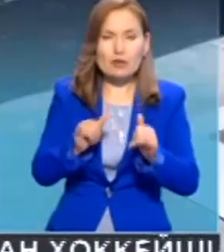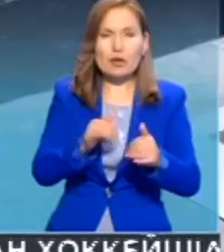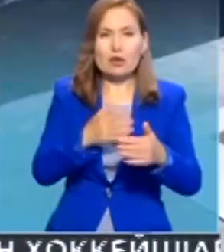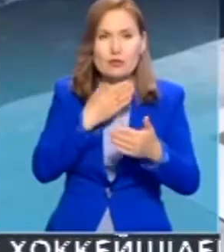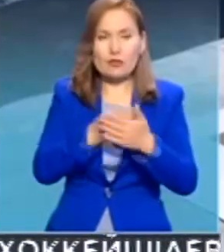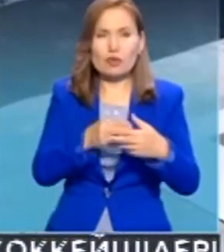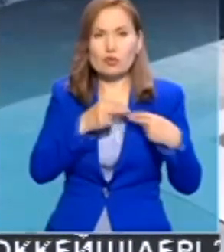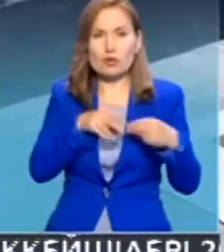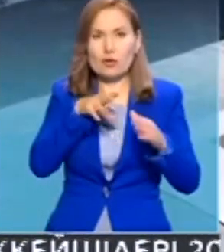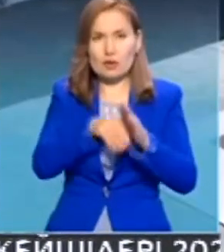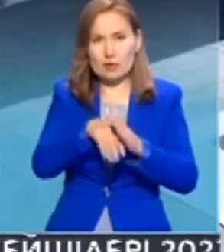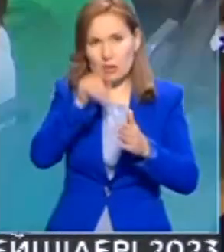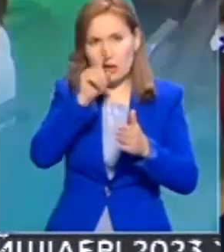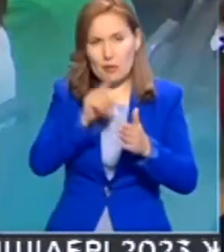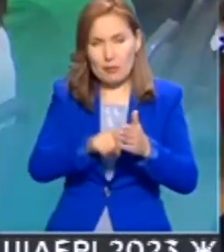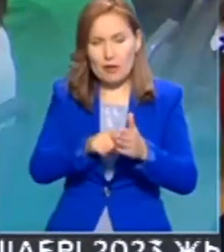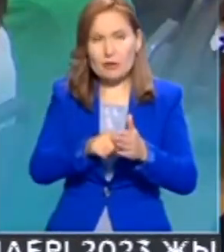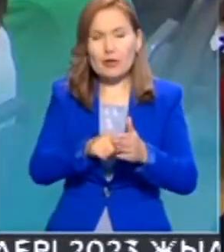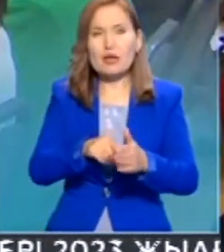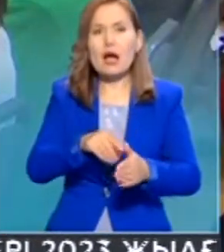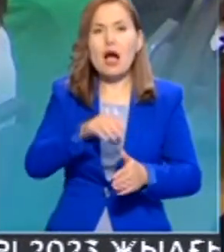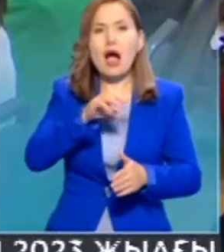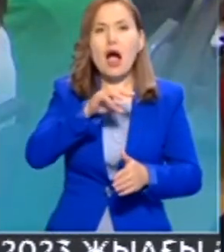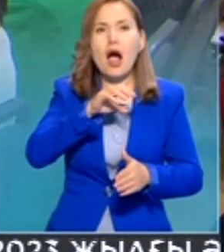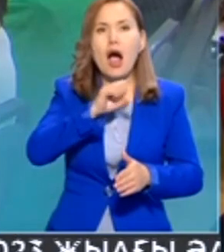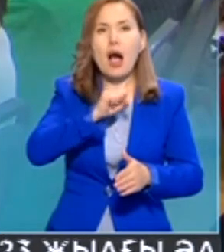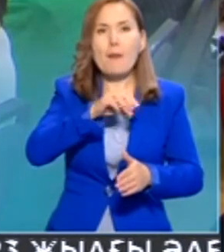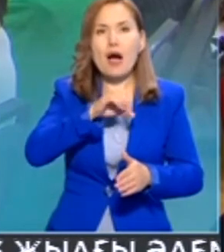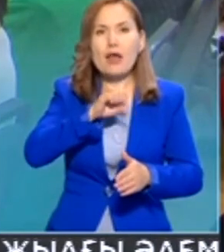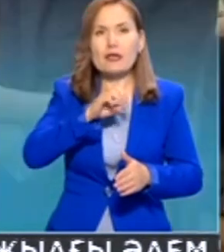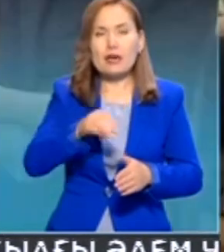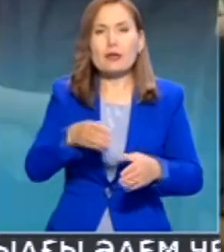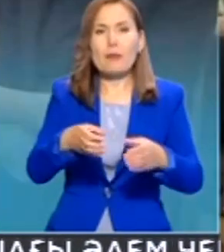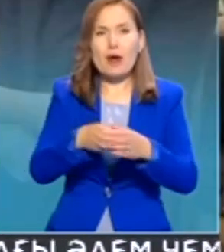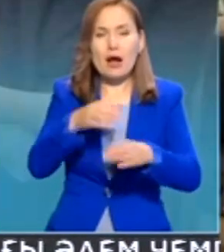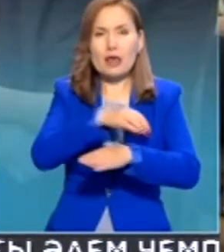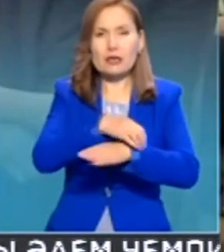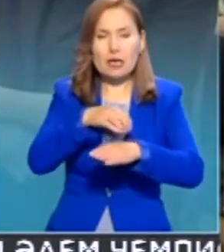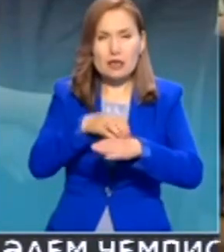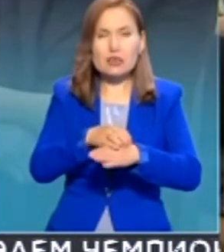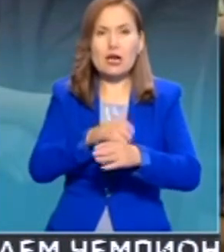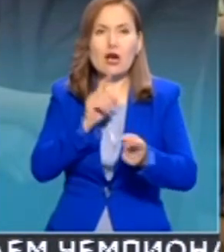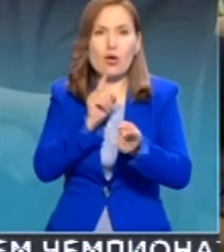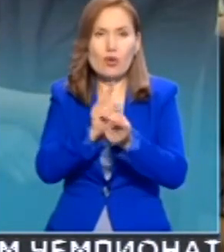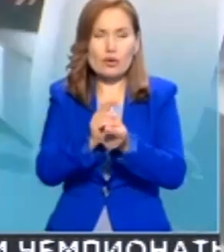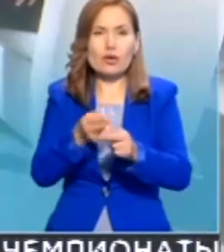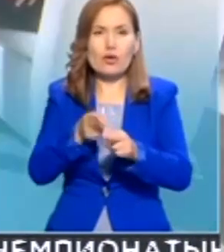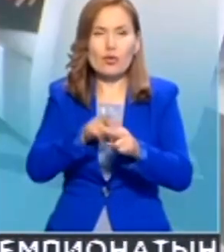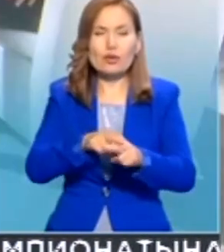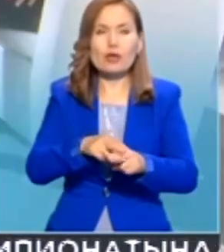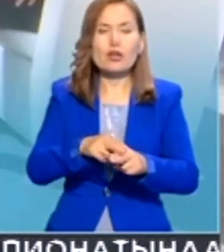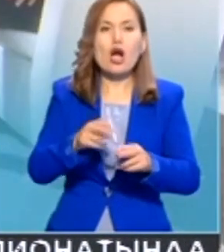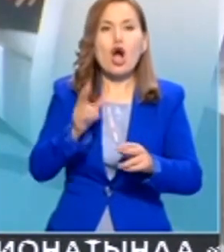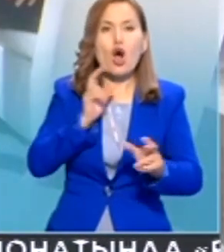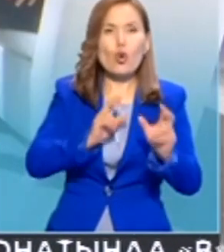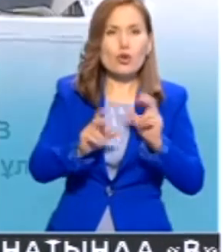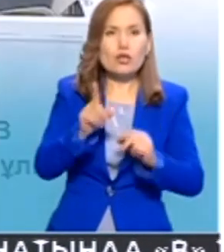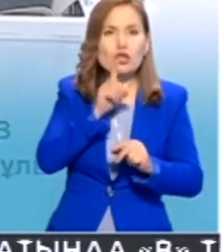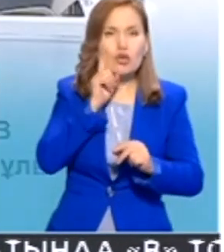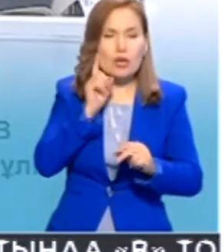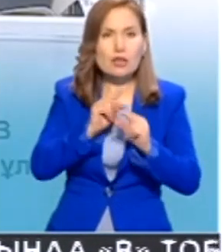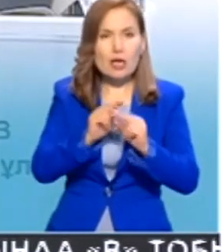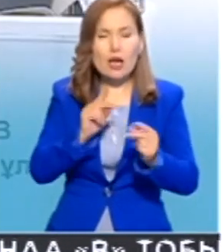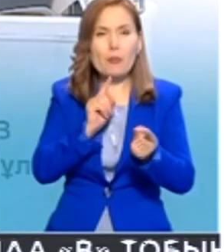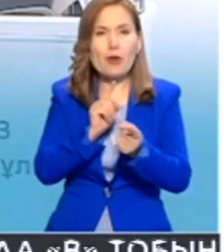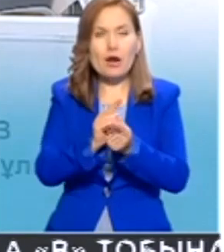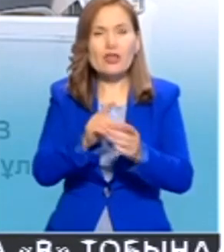сенімдемін. Бұдан әрі палата спикері Аманат партиясының облыстық филиалының жұмысымен танысып, аналар кеңесінің мүшелерімен кездесті. Университеттегі студенттермен